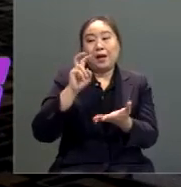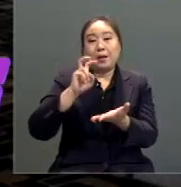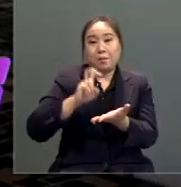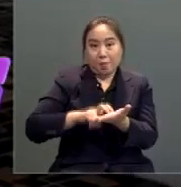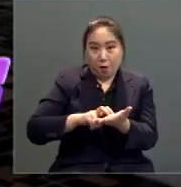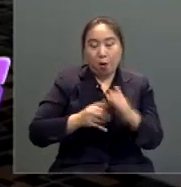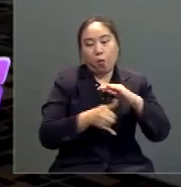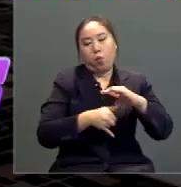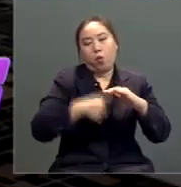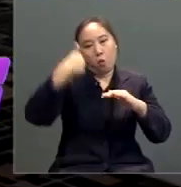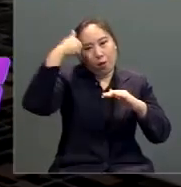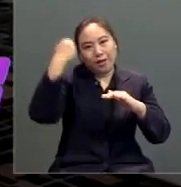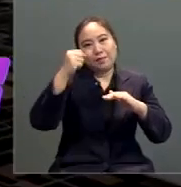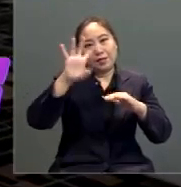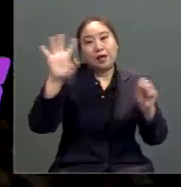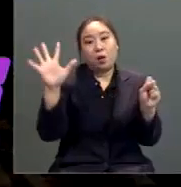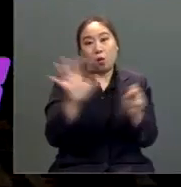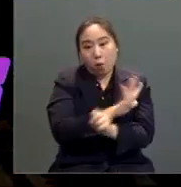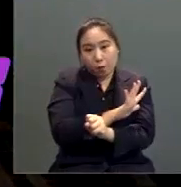โดยมีพิธีส่งตัวกลับบ้านพร้อมกับมอบหนังสือรับรองการกับตัวครบ14